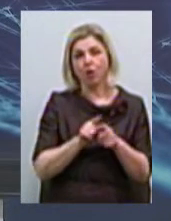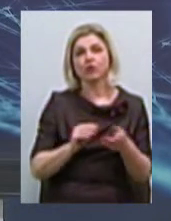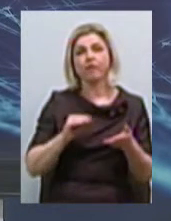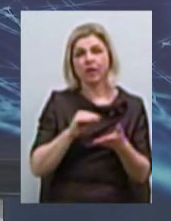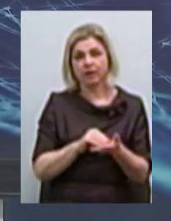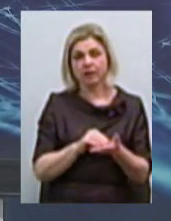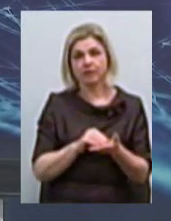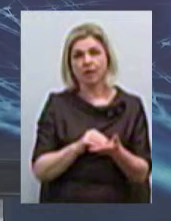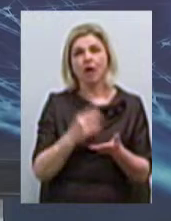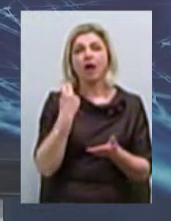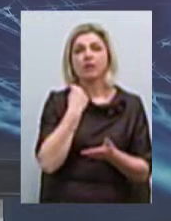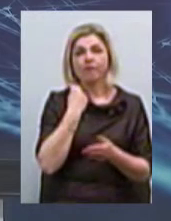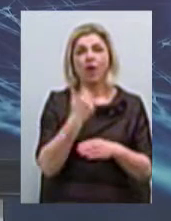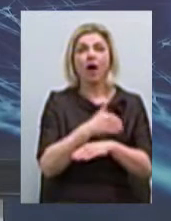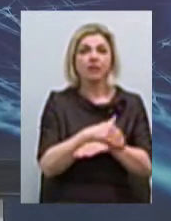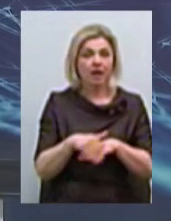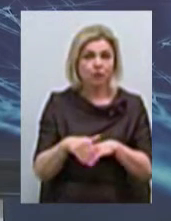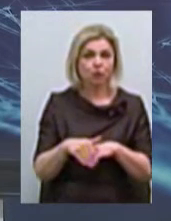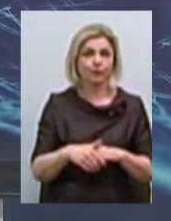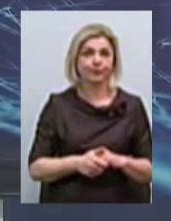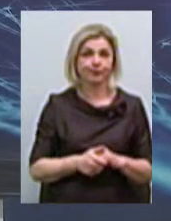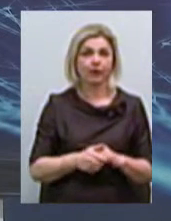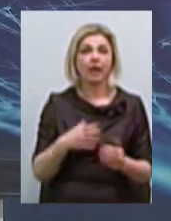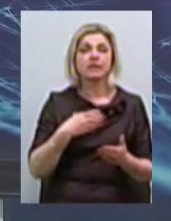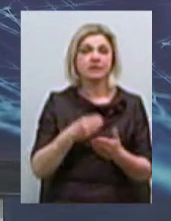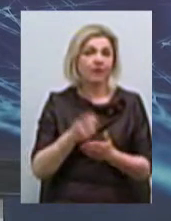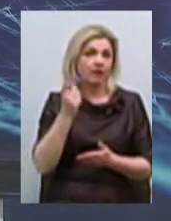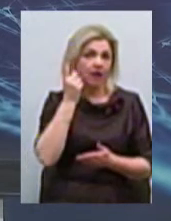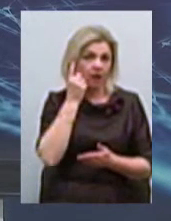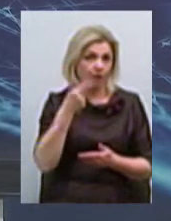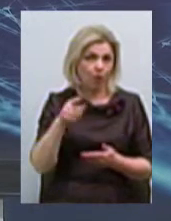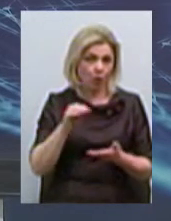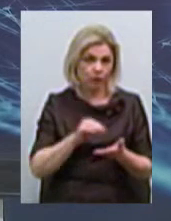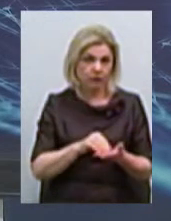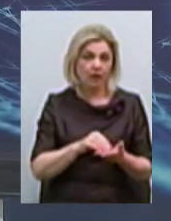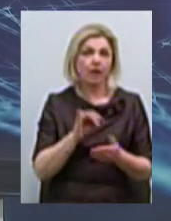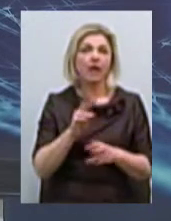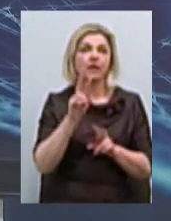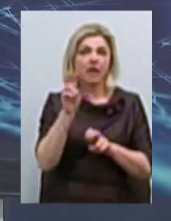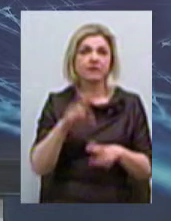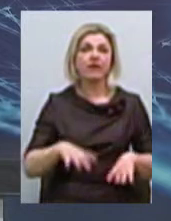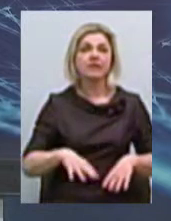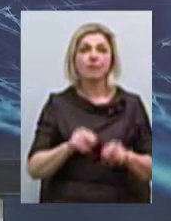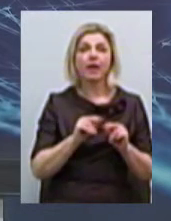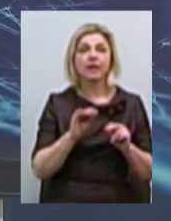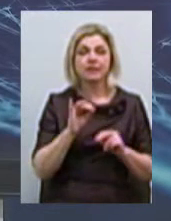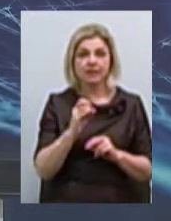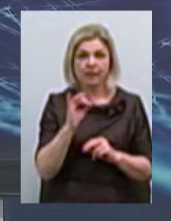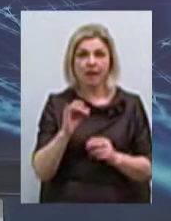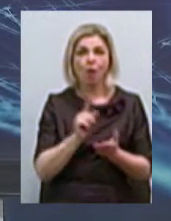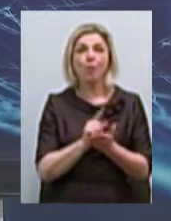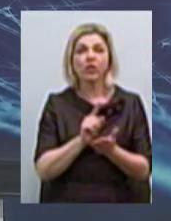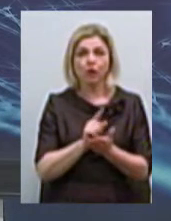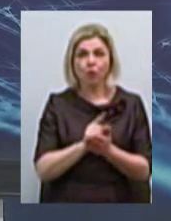в декларації податкову адресу, свій телефон, назву інспекції, куди подається податкова